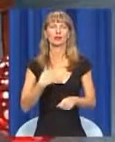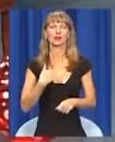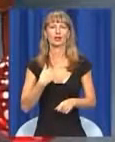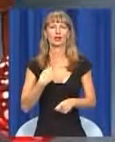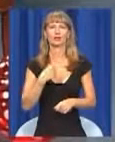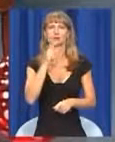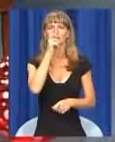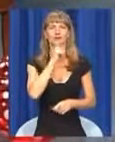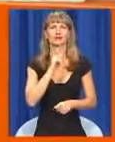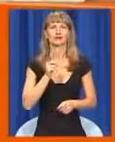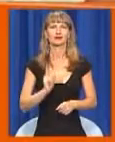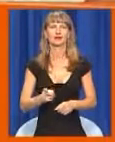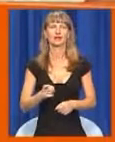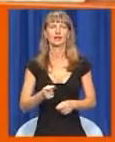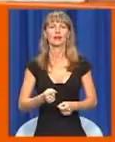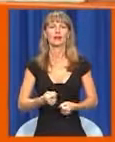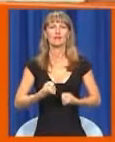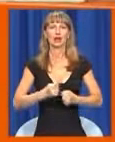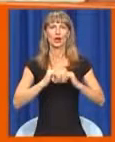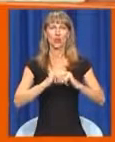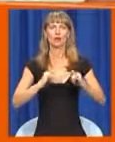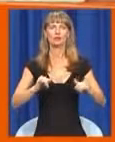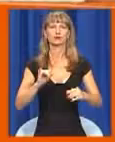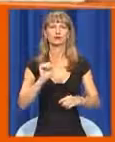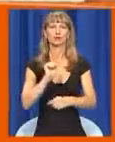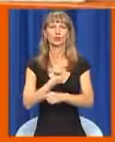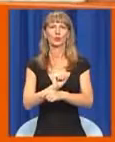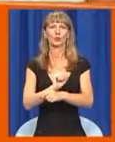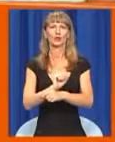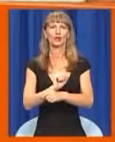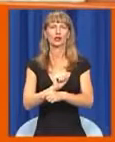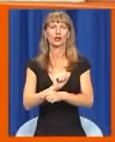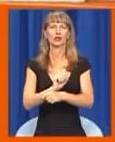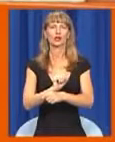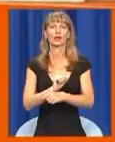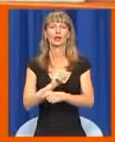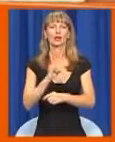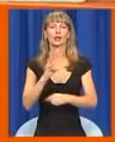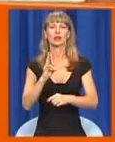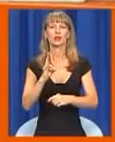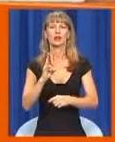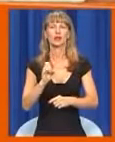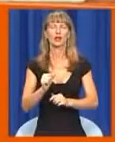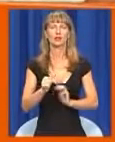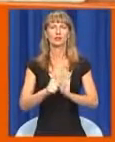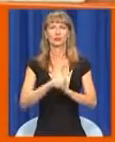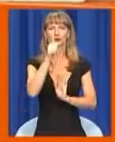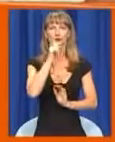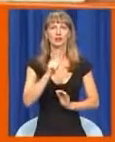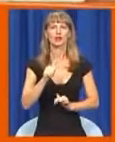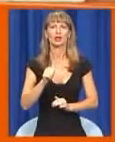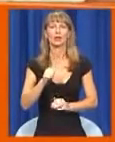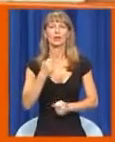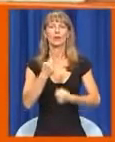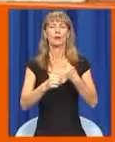собі уявляю насправді. Фізичний розвиток боксерів зупиняється на 18 місяцях. Угу. Боксери були